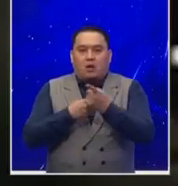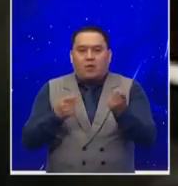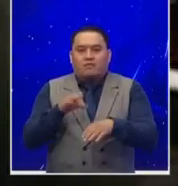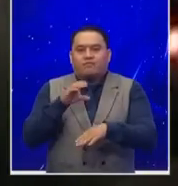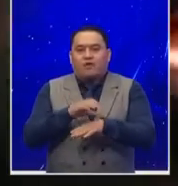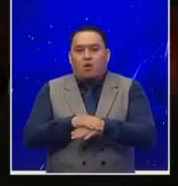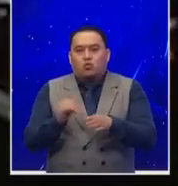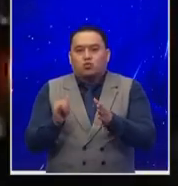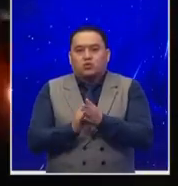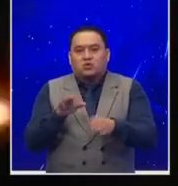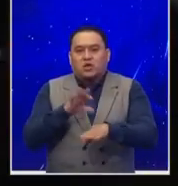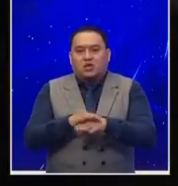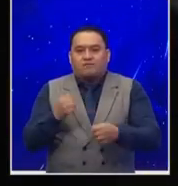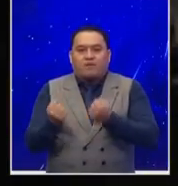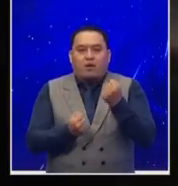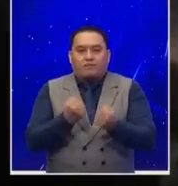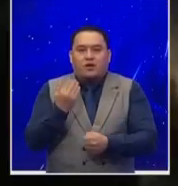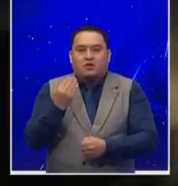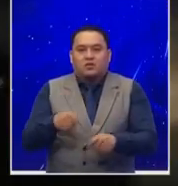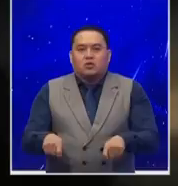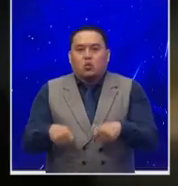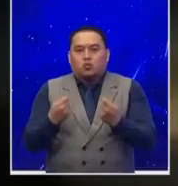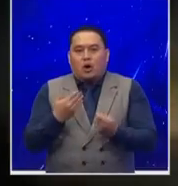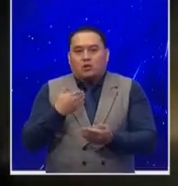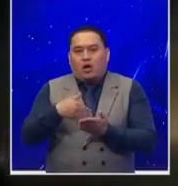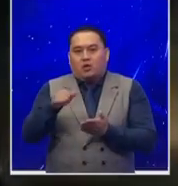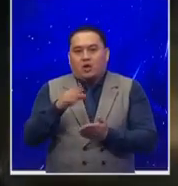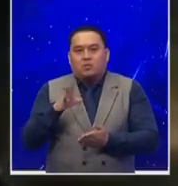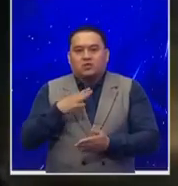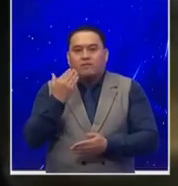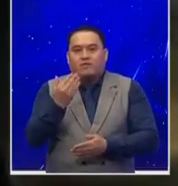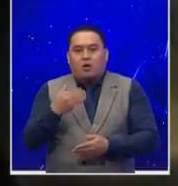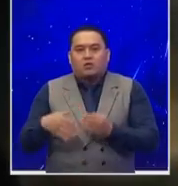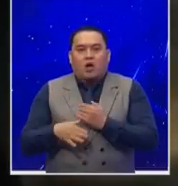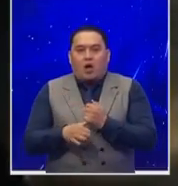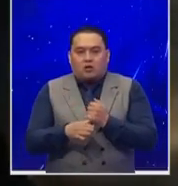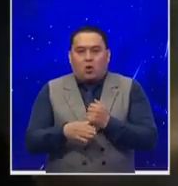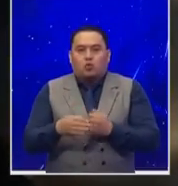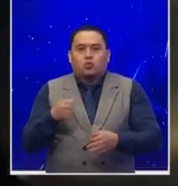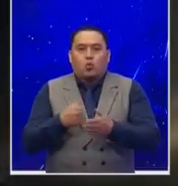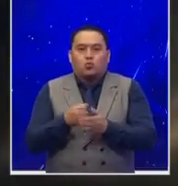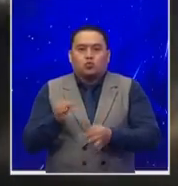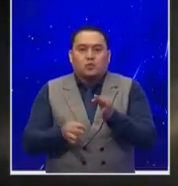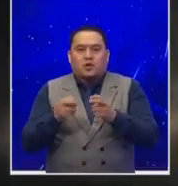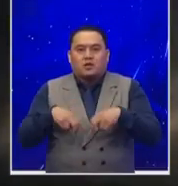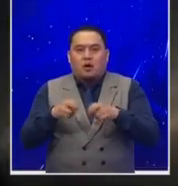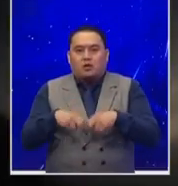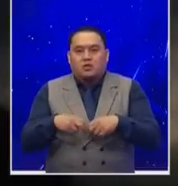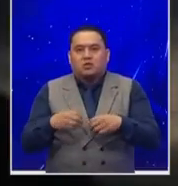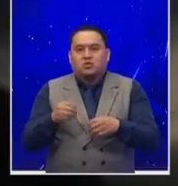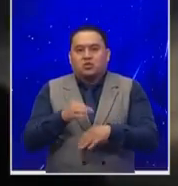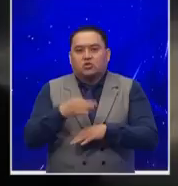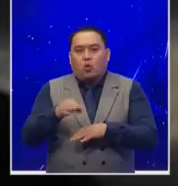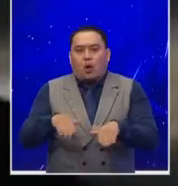данному факту установлен и задержан водитель автомашины. Нарушителем оказался житель города Атырау. Ведется досудебное расследование по